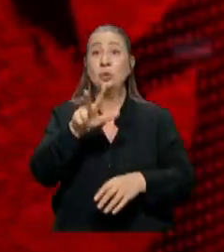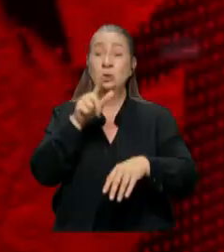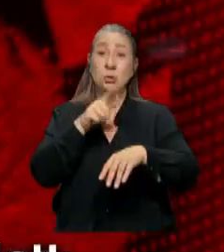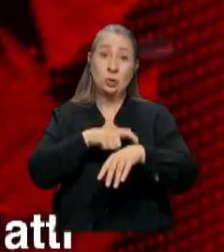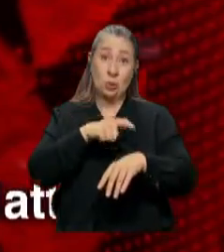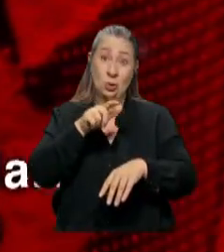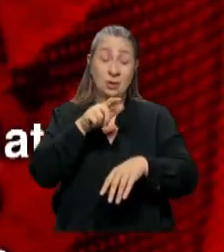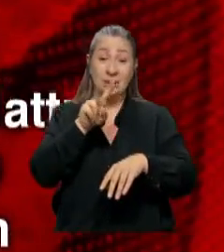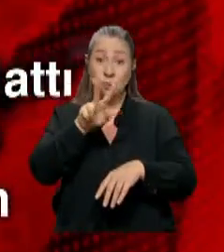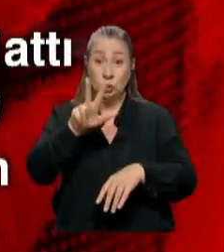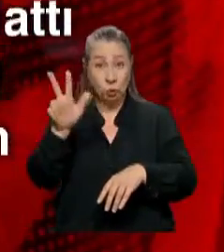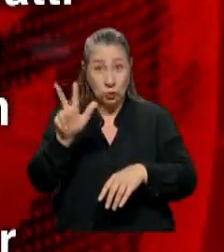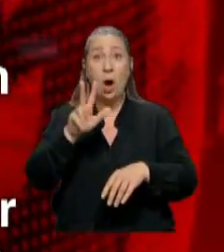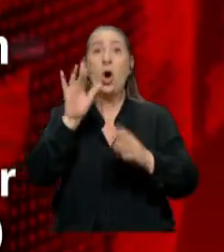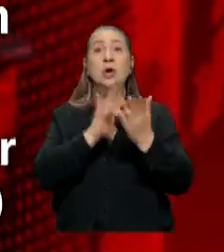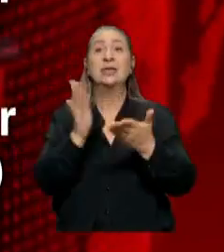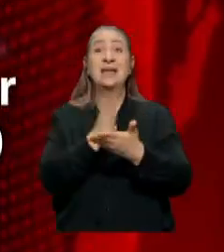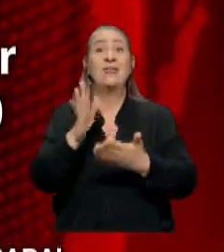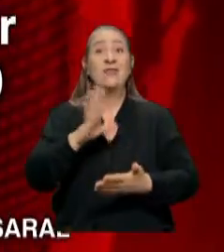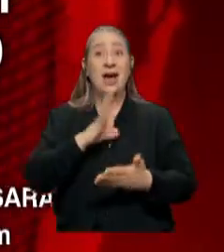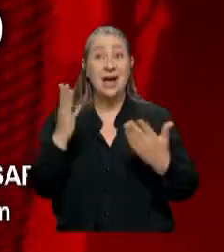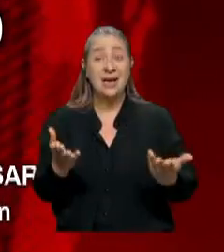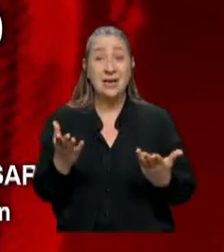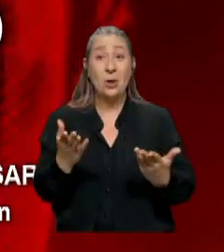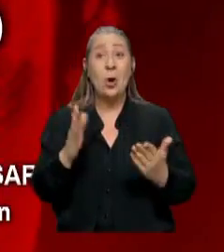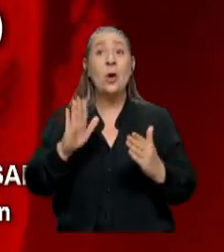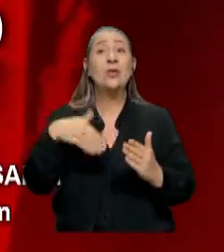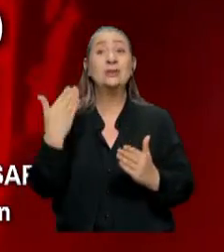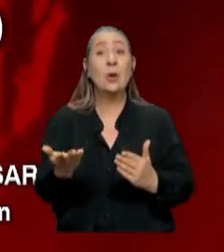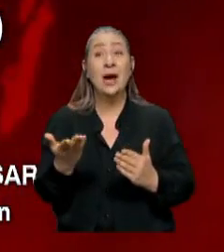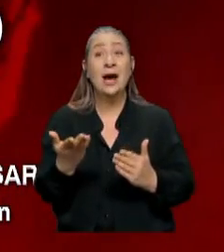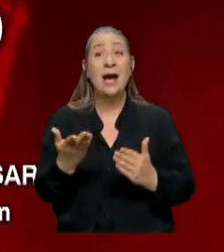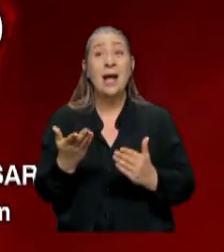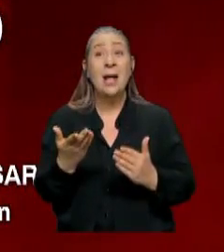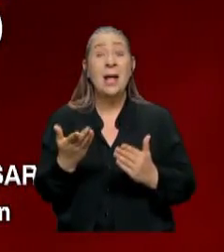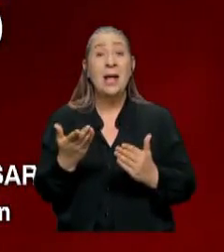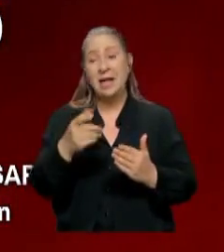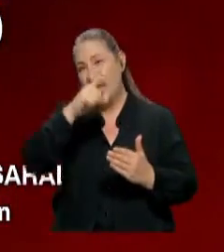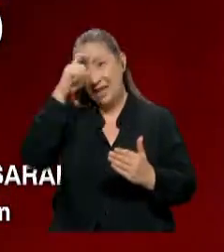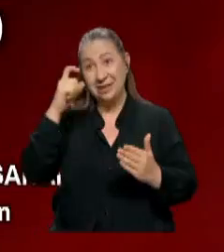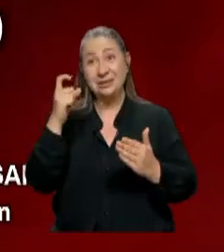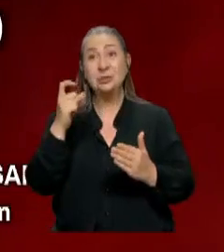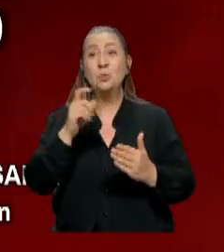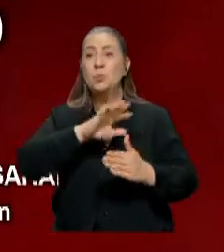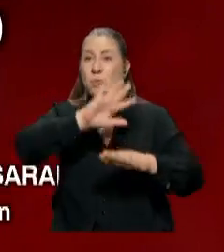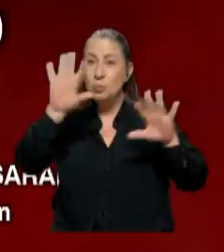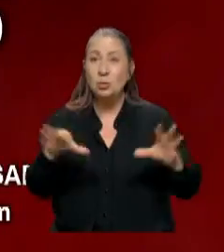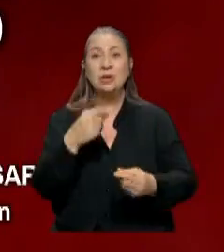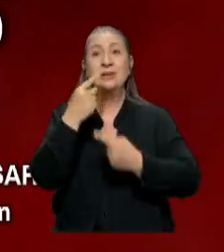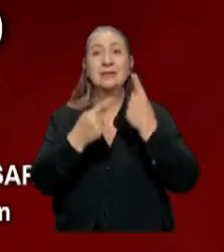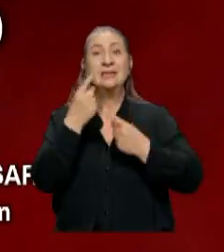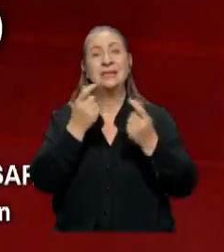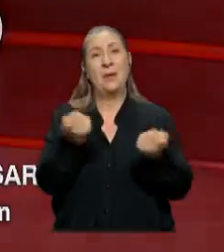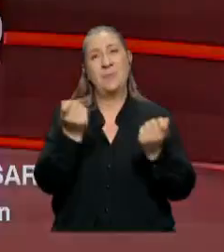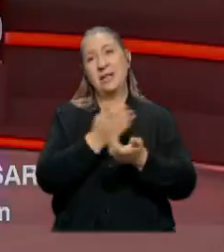23.30'da orta sayfa var. Ondan sonra yazın da bütün bunları dediğim şeyleri